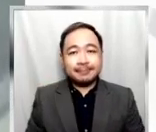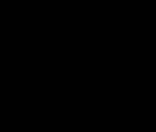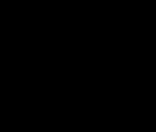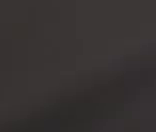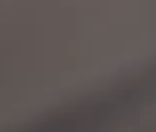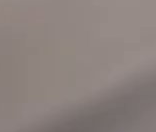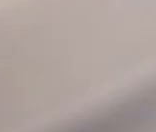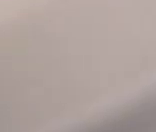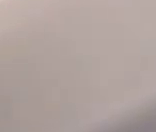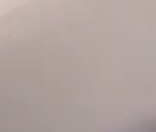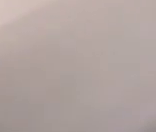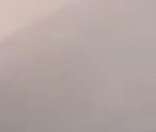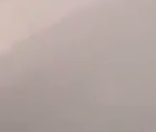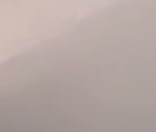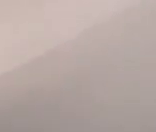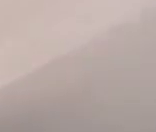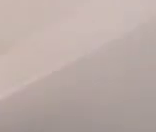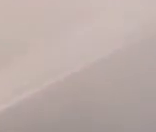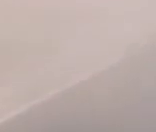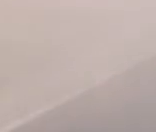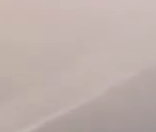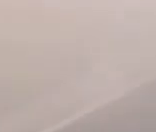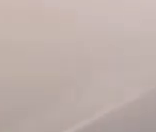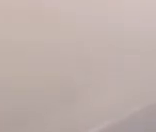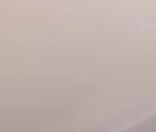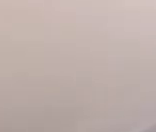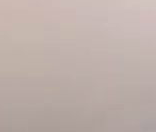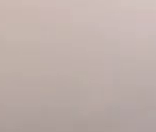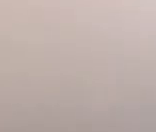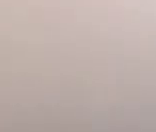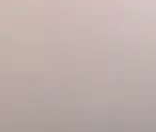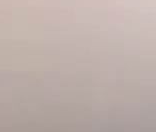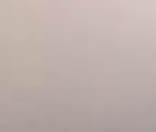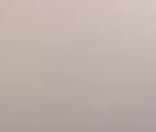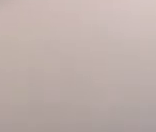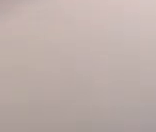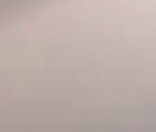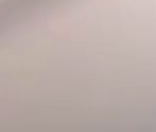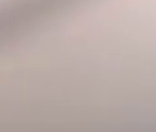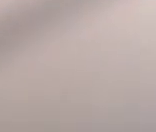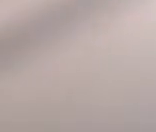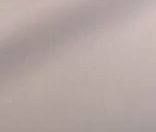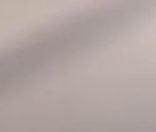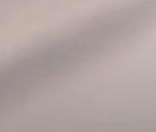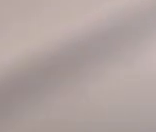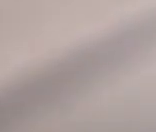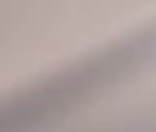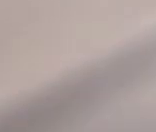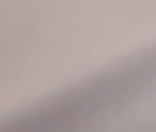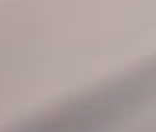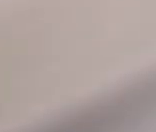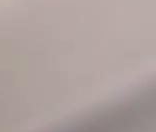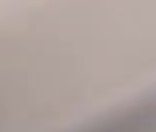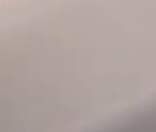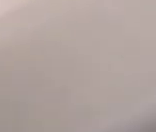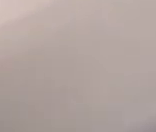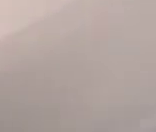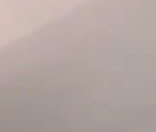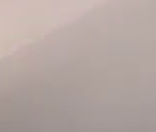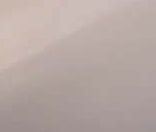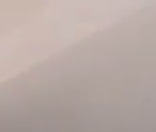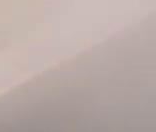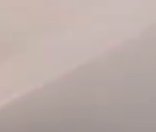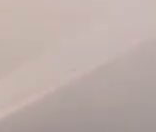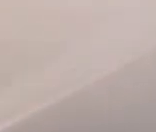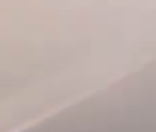oras. Hindi natutulog ang mga balita. Kaya para sa pinakasariwang balita, mag-subscribe kayo sa aming YouTube channel.